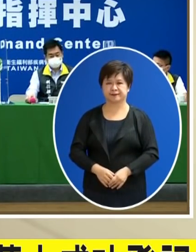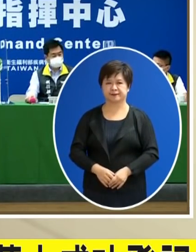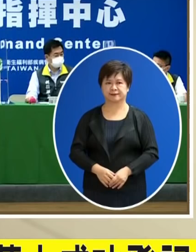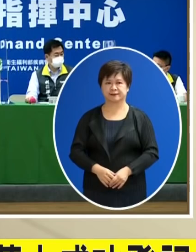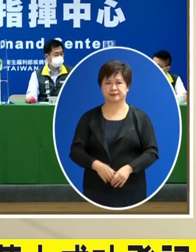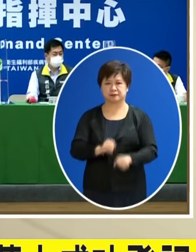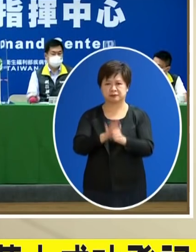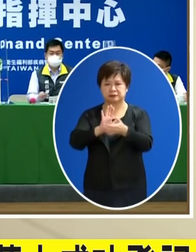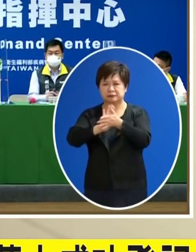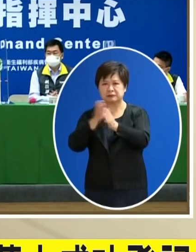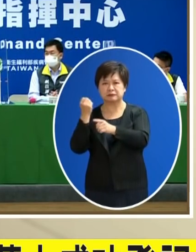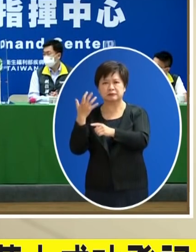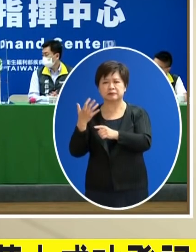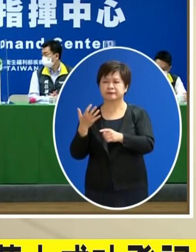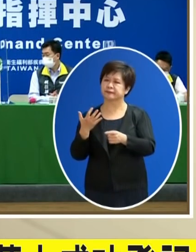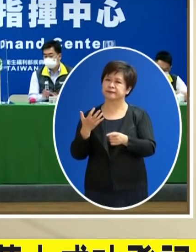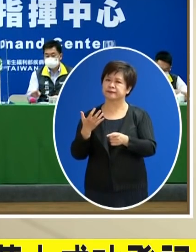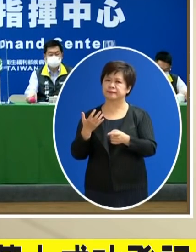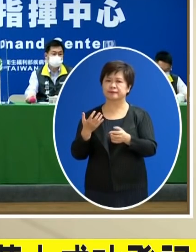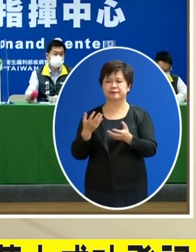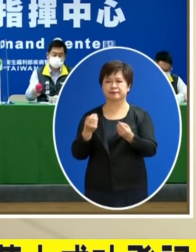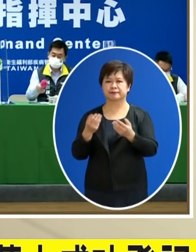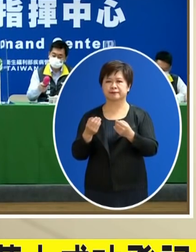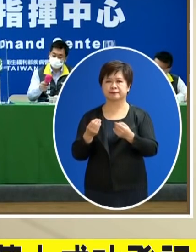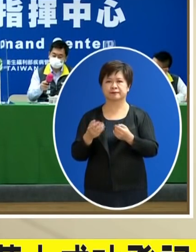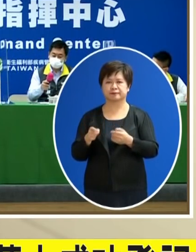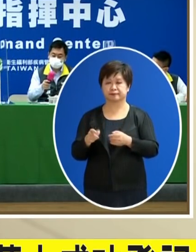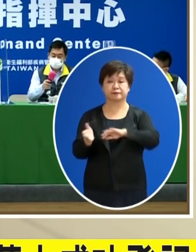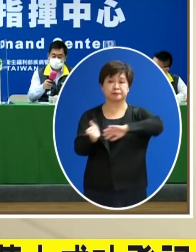变种现在没有查，那出国原因是什么？